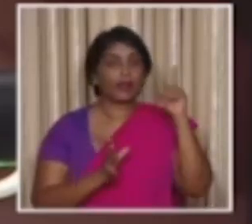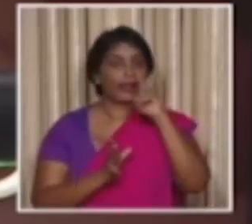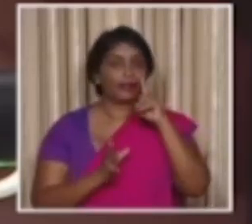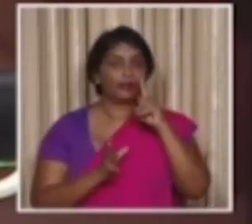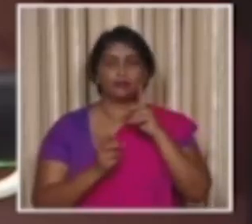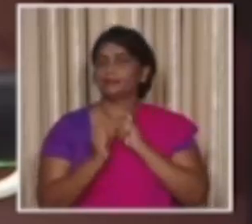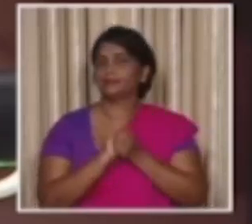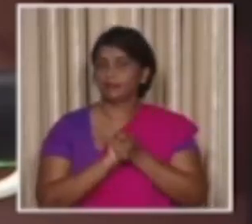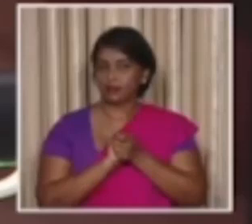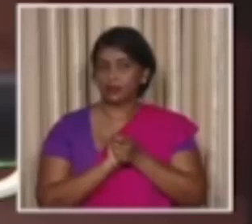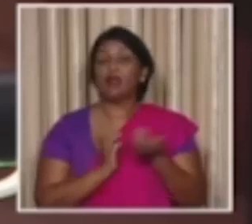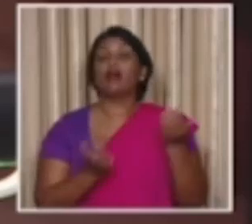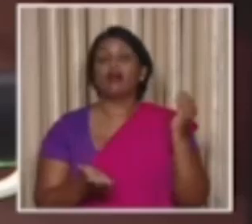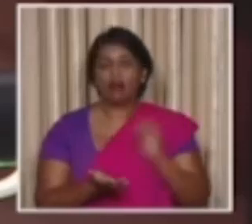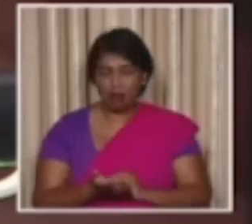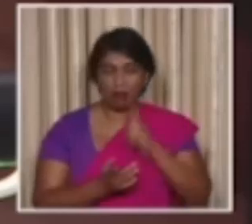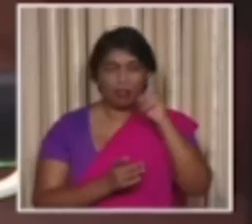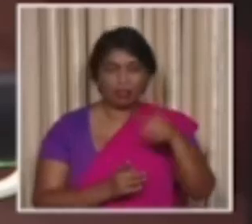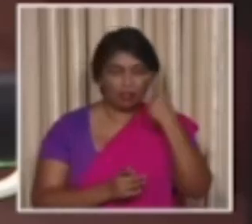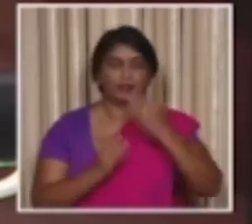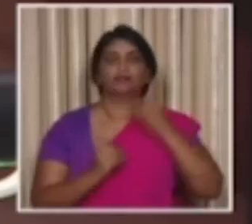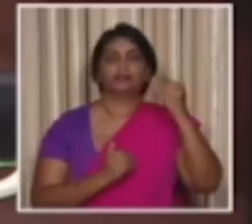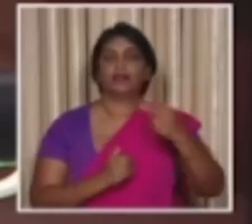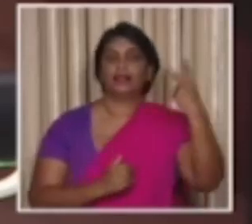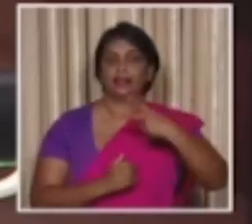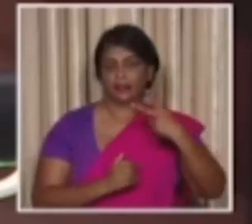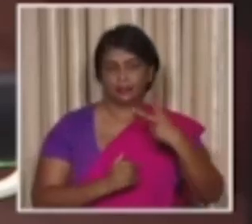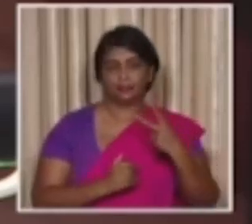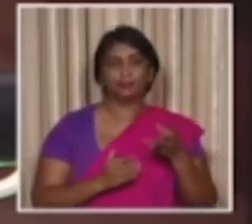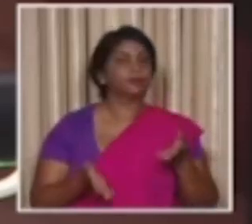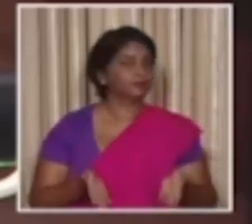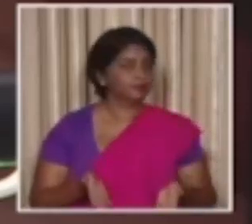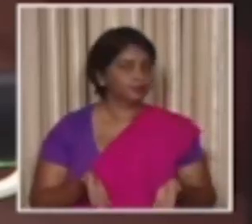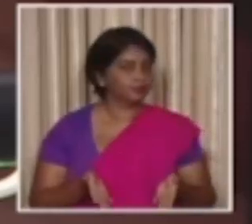दक्वा विनास्करला नवत दवसकिन देख दक्वा विनास्करण एतवट मेके